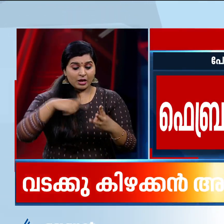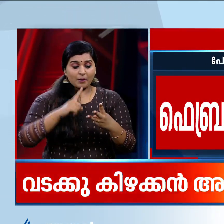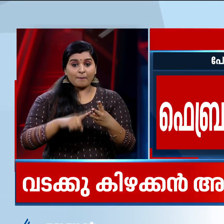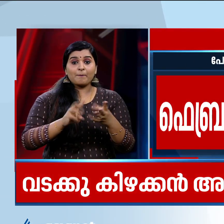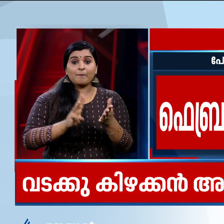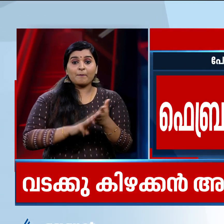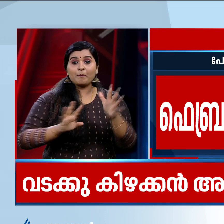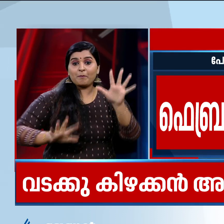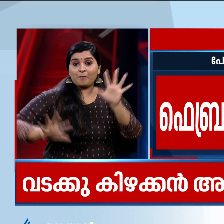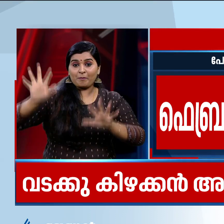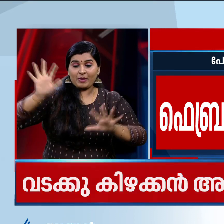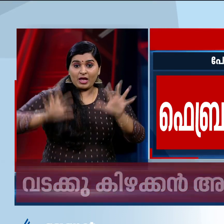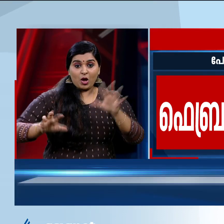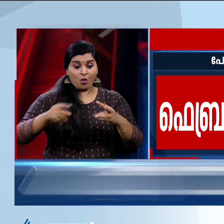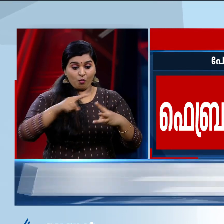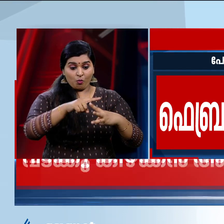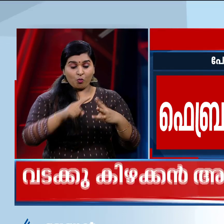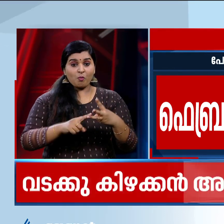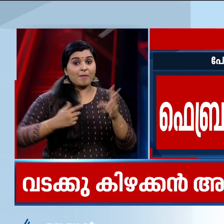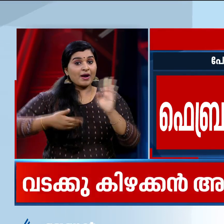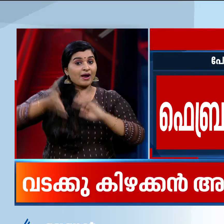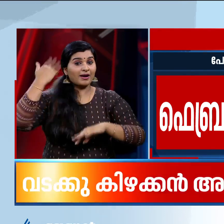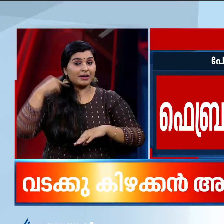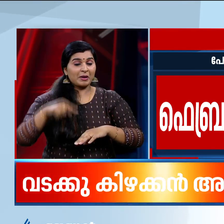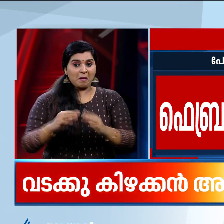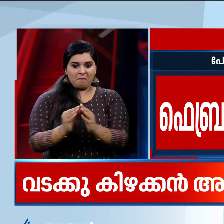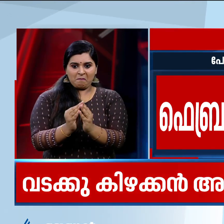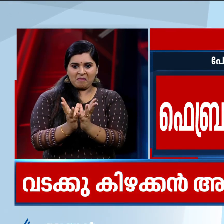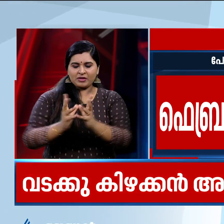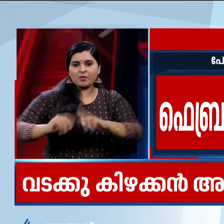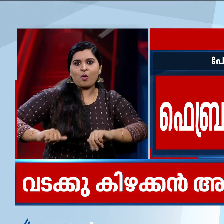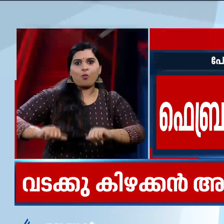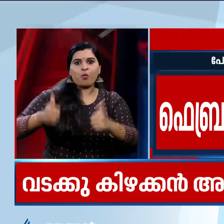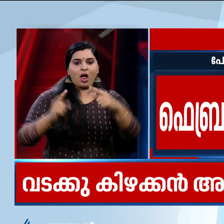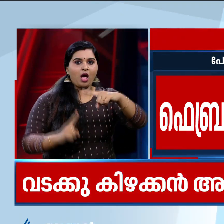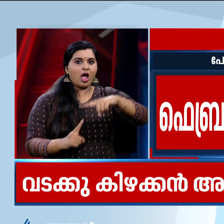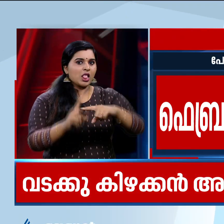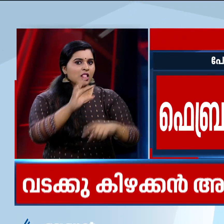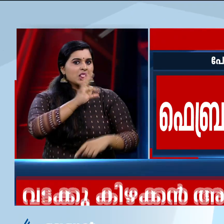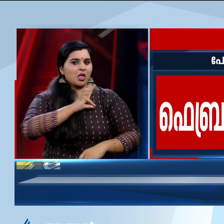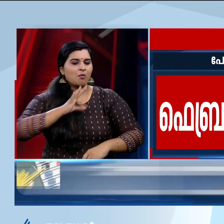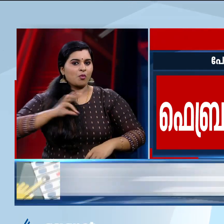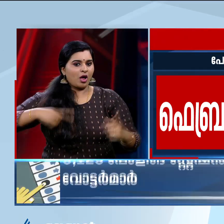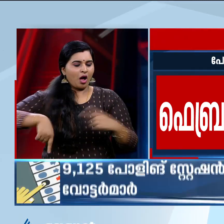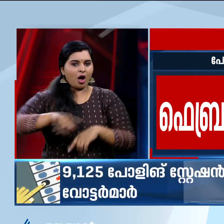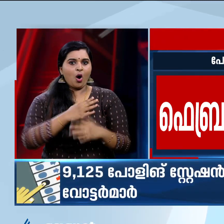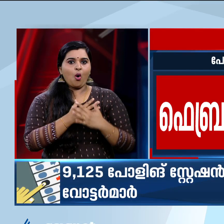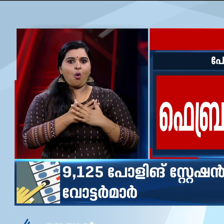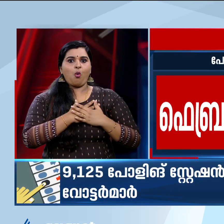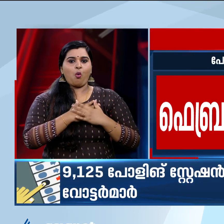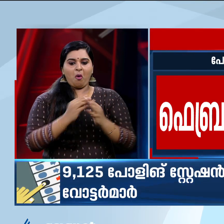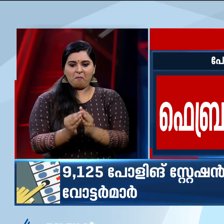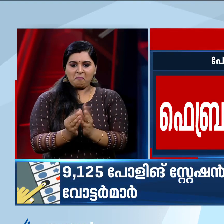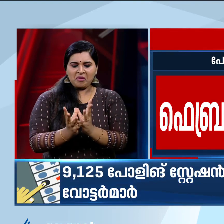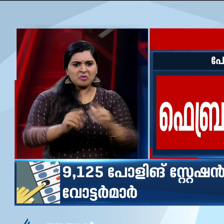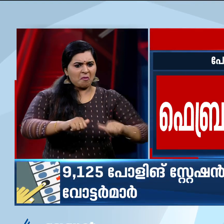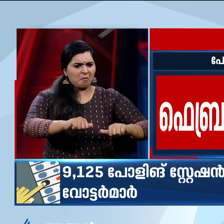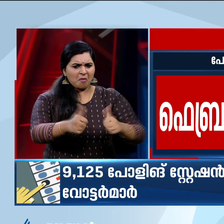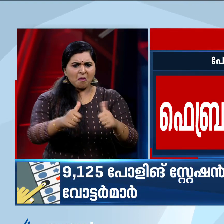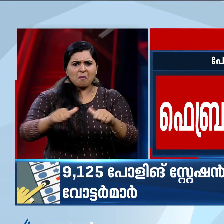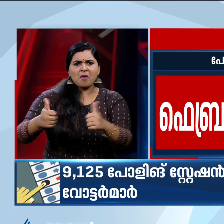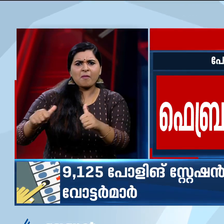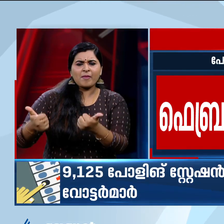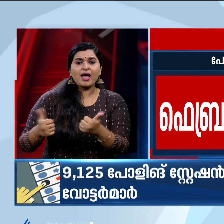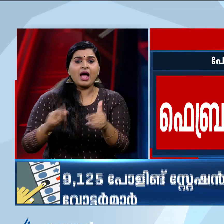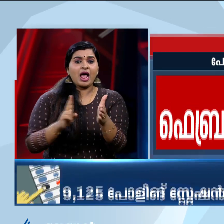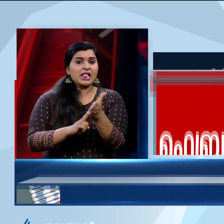പിടിച്ചു കയറാൻ കഴിഞ്ഞിരുന്നു. പ്രത്യേകിച്ച് ത്രിപുരയിൽ വലിയൊരു അട്ടിമറിയാണ് ബി ജെ പി നേടിയത്. നാഗാലാൻഡിലും ബി ജെ പിയുടെ പങ്കാളിത്തമുള്ള സർക്കാർ